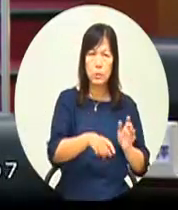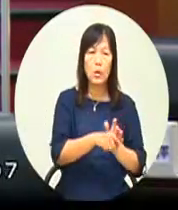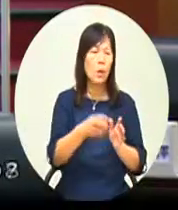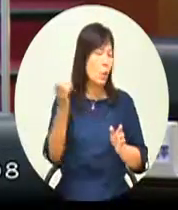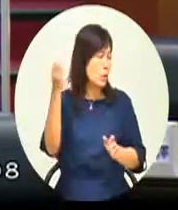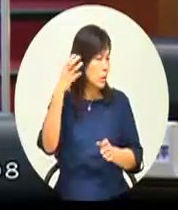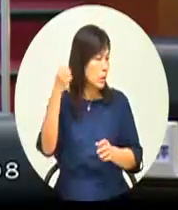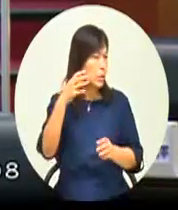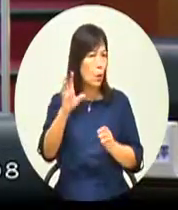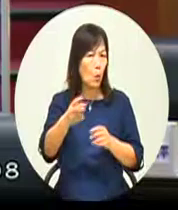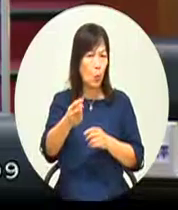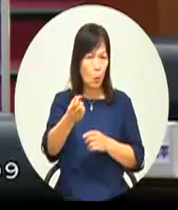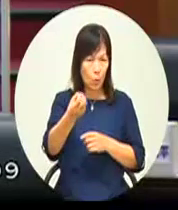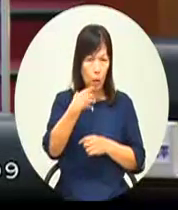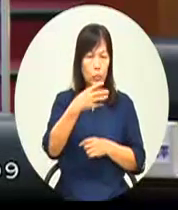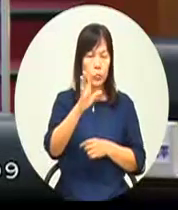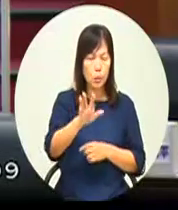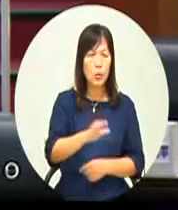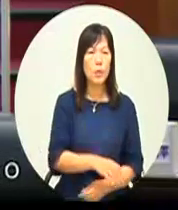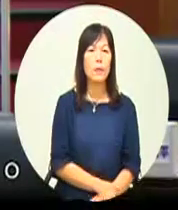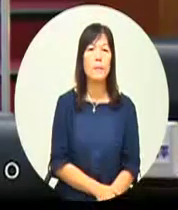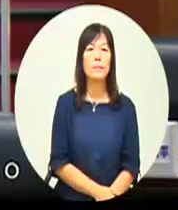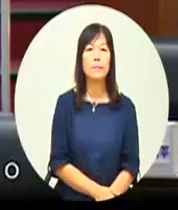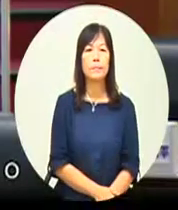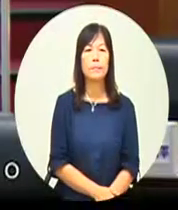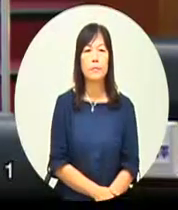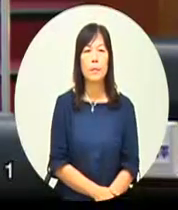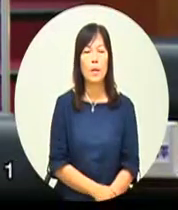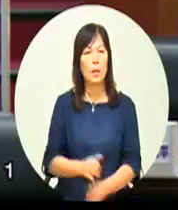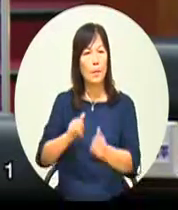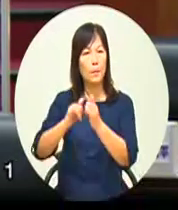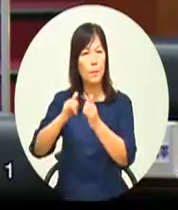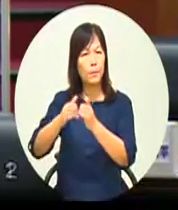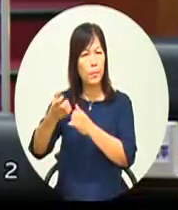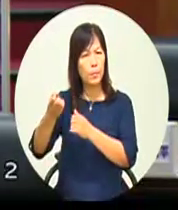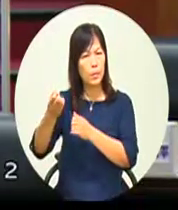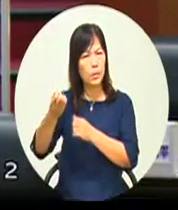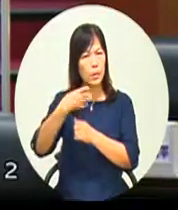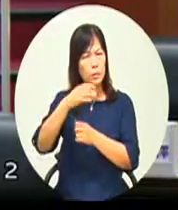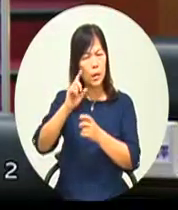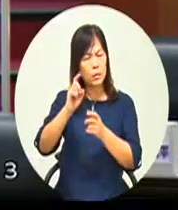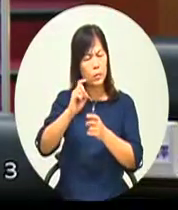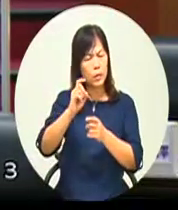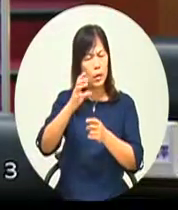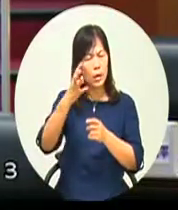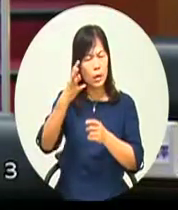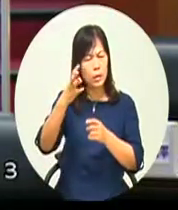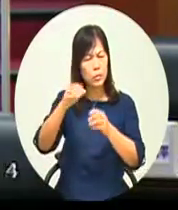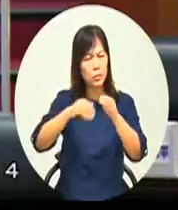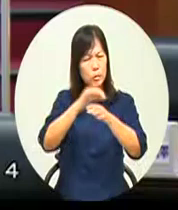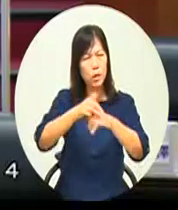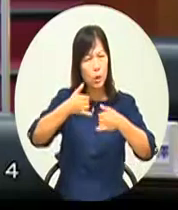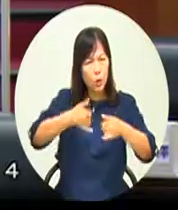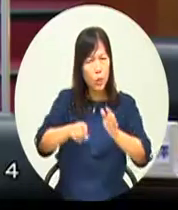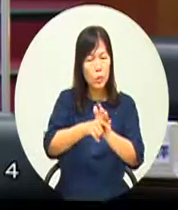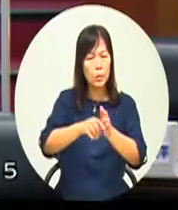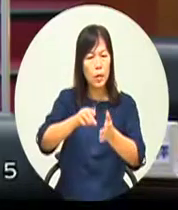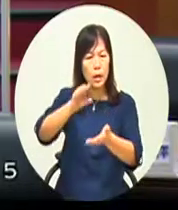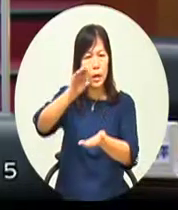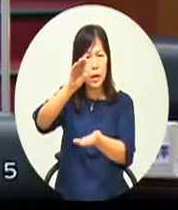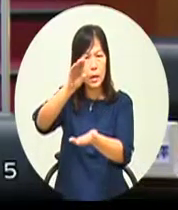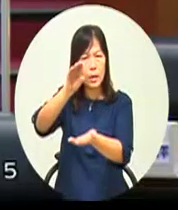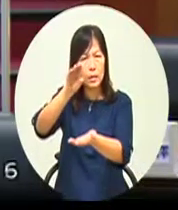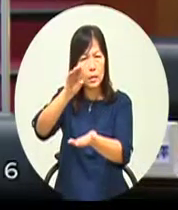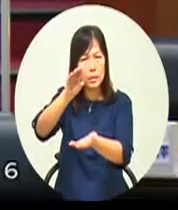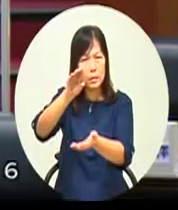接到陈请啊，有民众他就是在不知道西几站就成功路，他停台北的停车场，